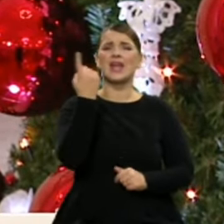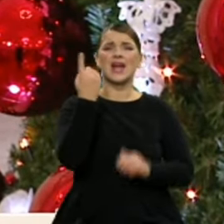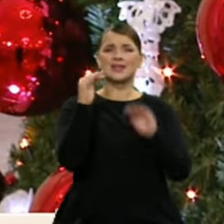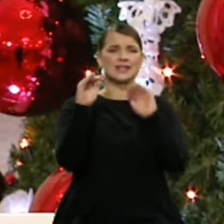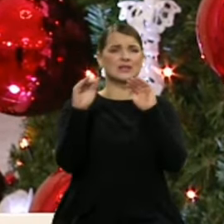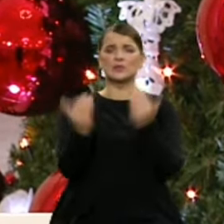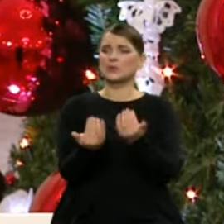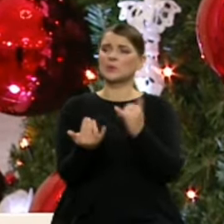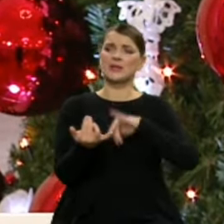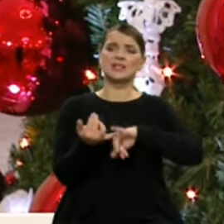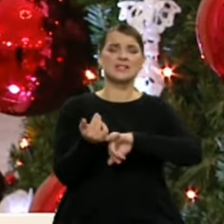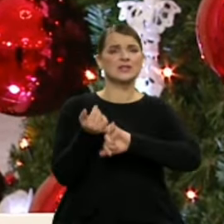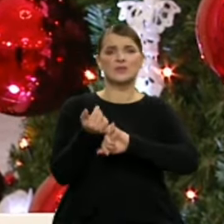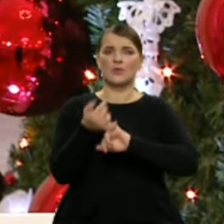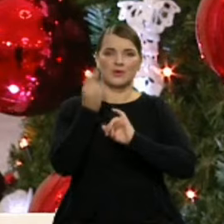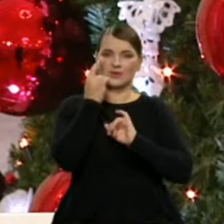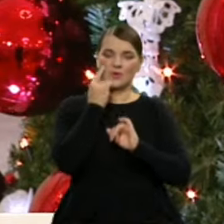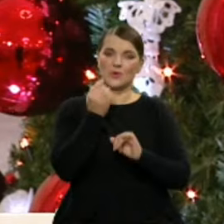pasidalinti